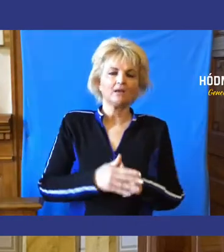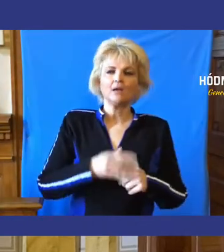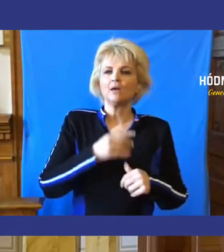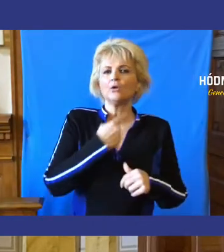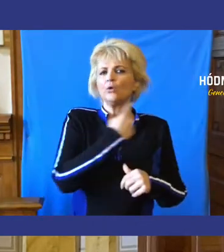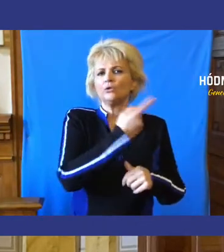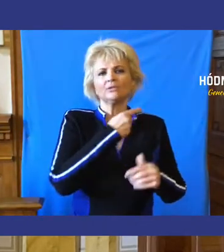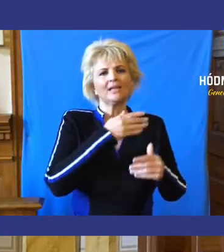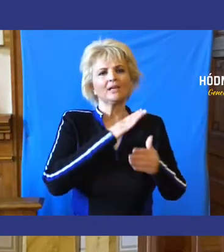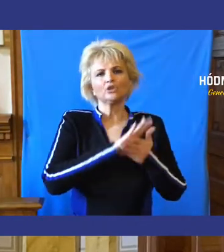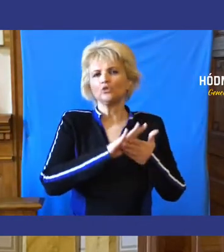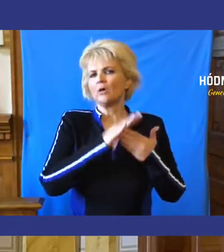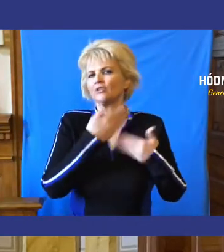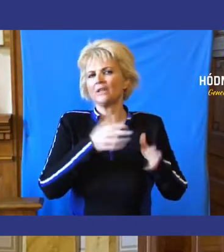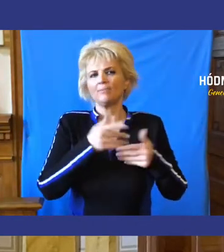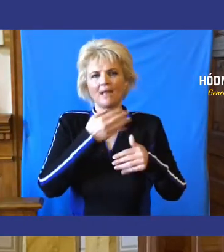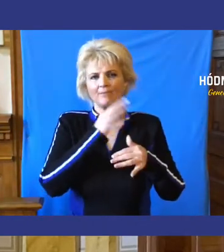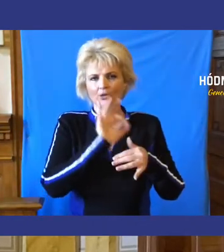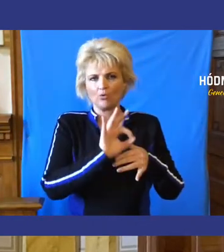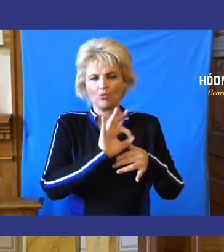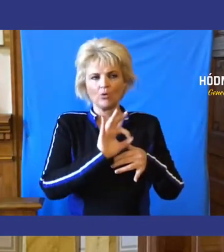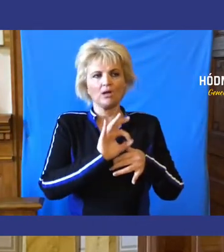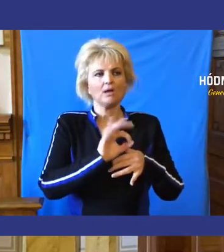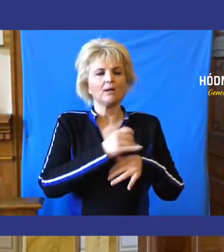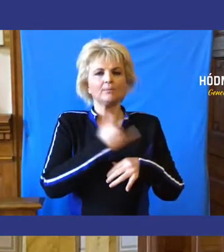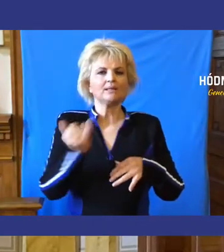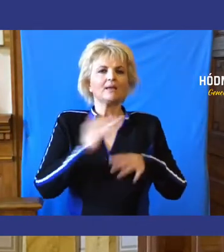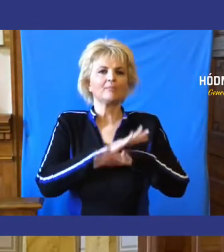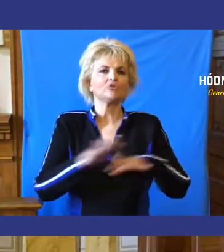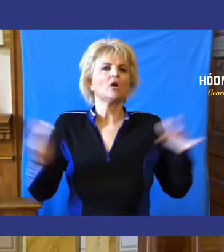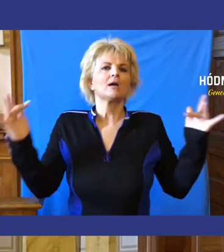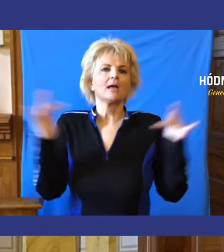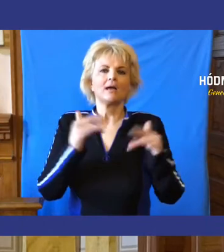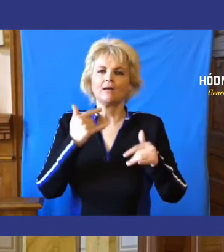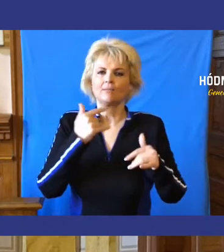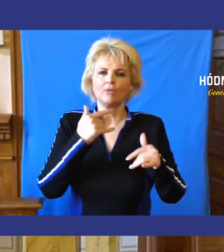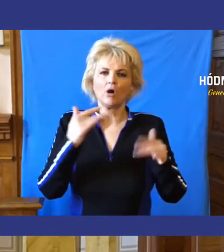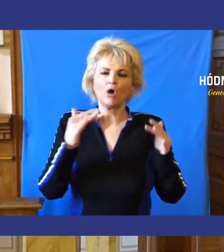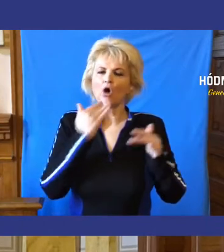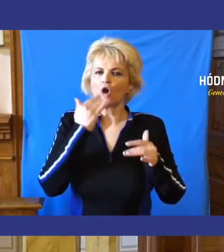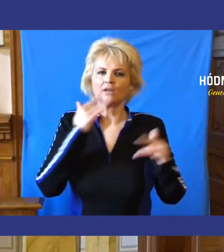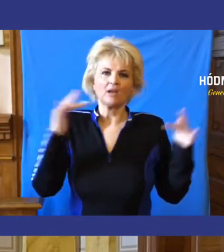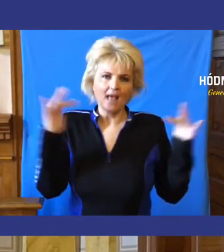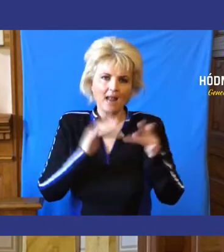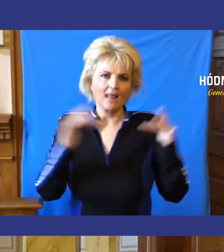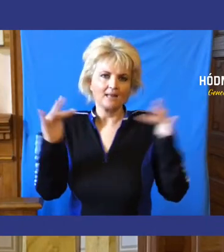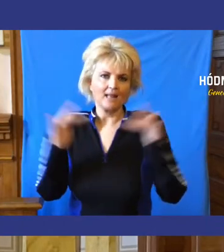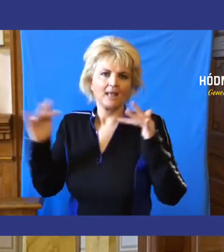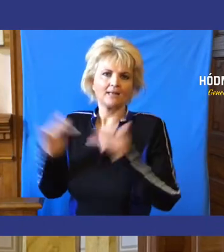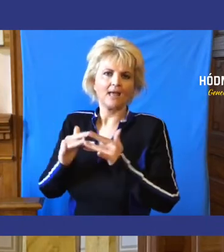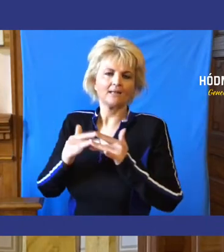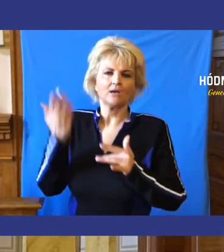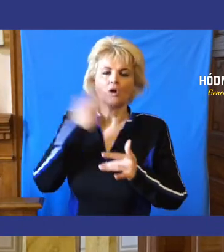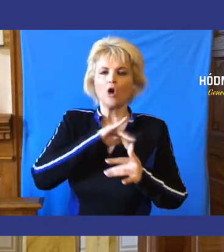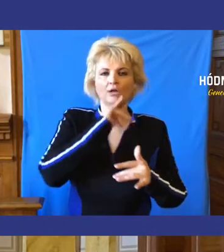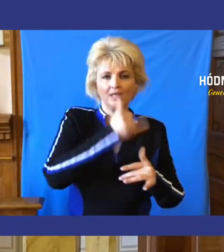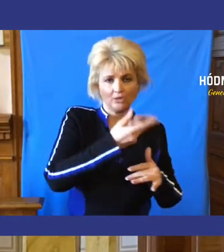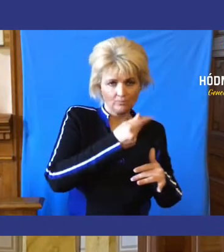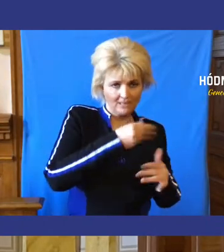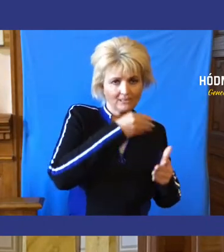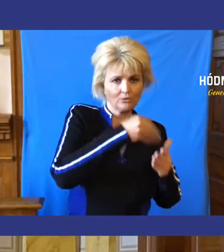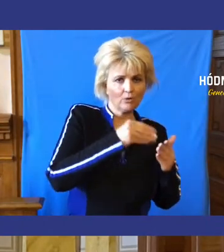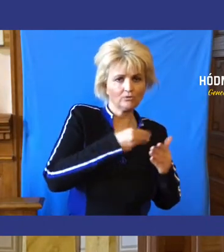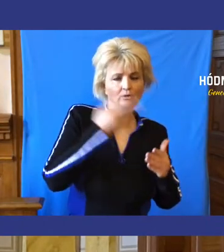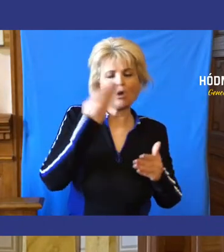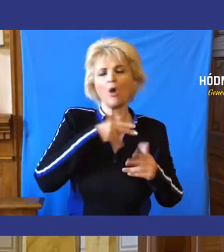soha semmi nem jó. Én ezt megfigyeltem. Mindenképpen csak ellent akarnak mondani. Önöknek ez a hobbija. Ha nincs pénz, akkor költsük, ha van